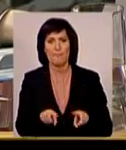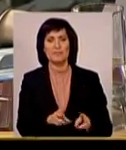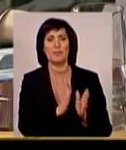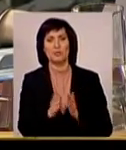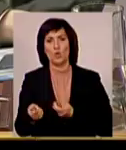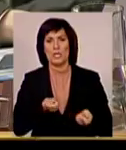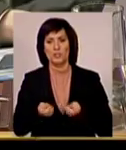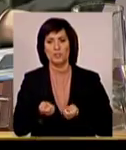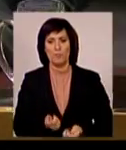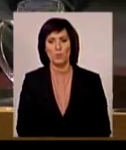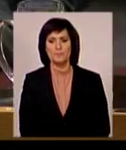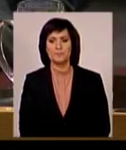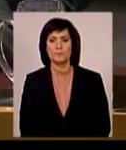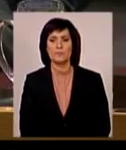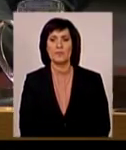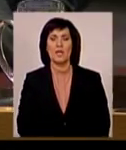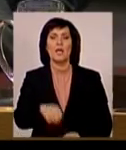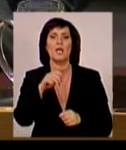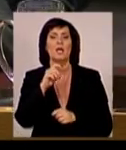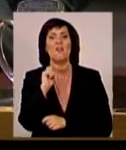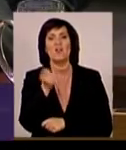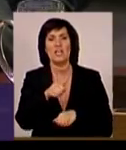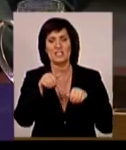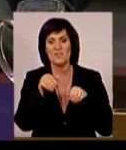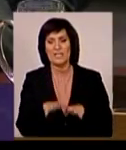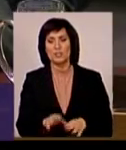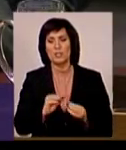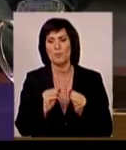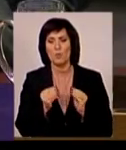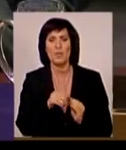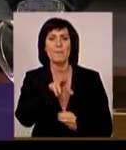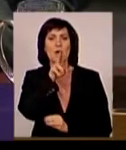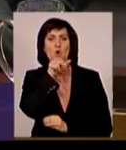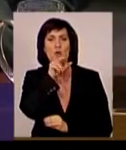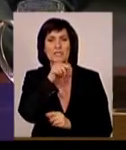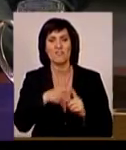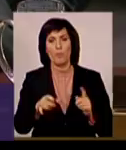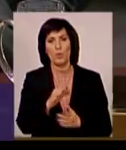режиму. Воєнного рішення проблеми Корейського полуострова не существує.